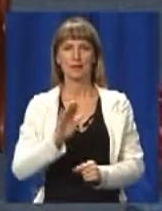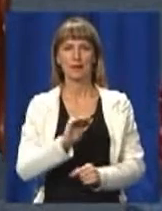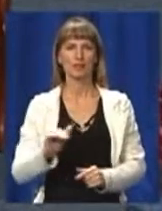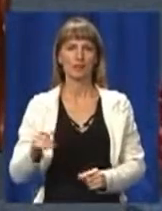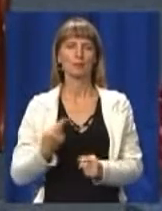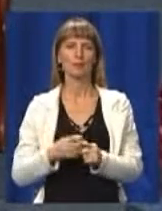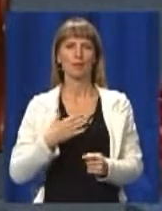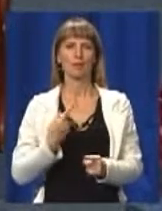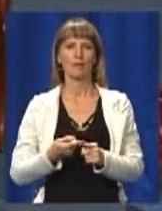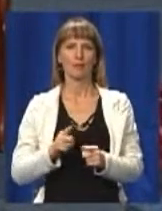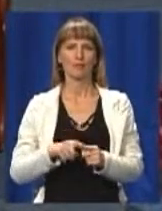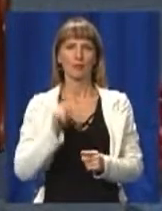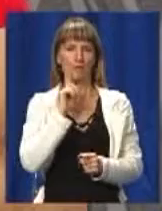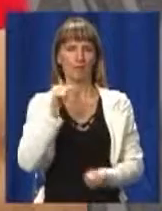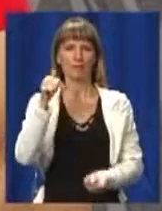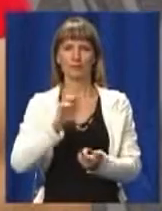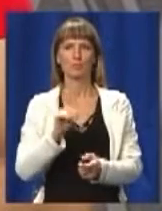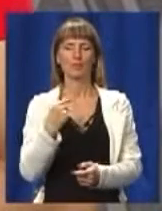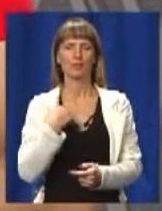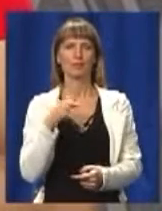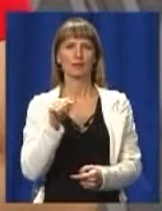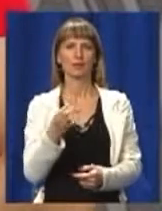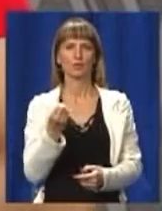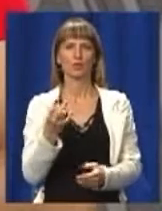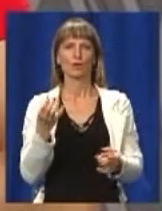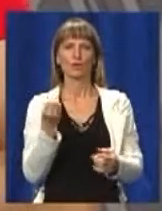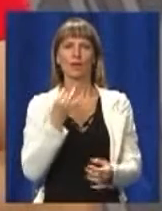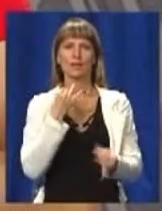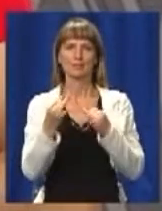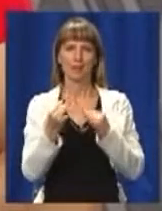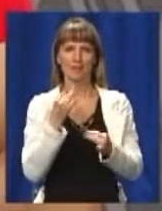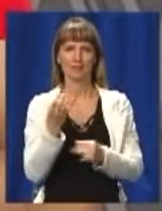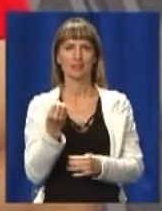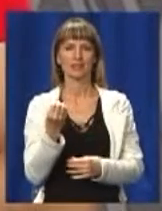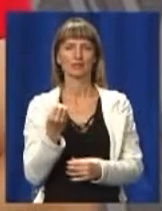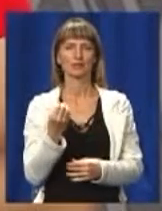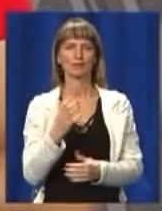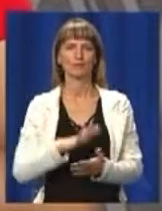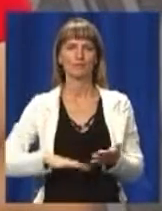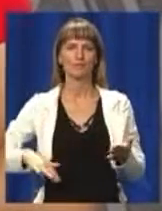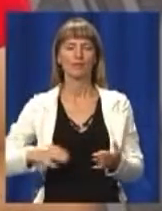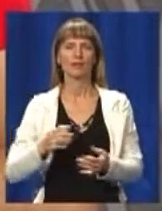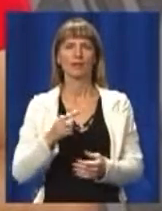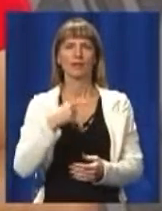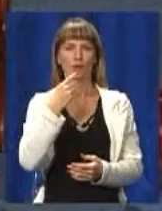прощатися. Тому нам цей варіант поки що не підходить, тому що нам з тобою сьогодні ще розмовляти і розмовляти. Ну,